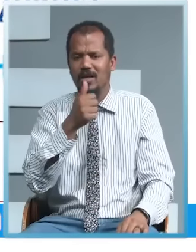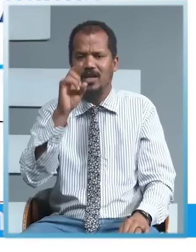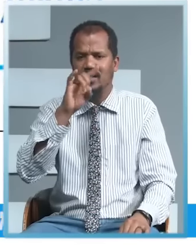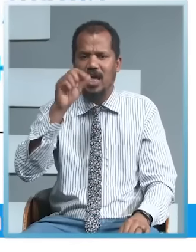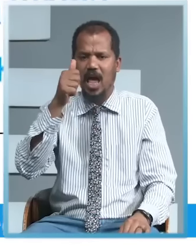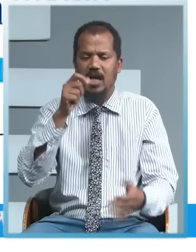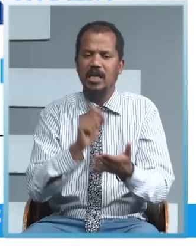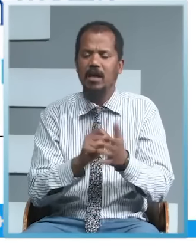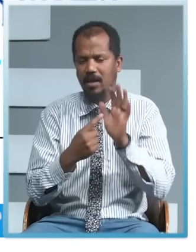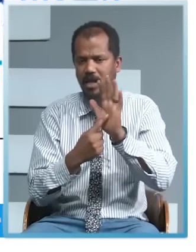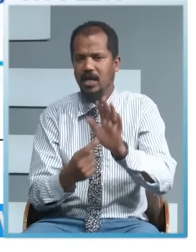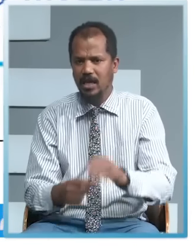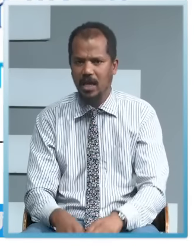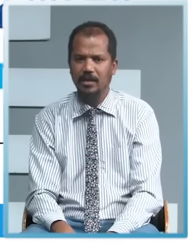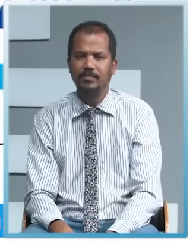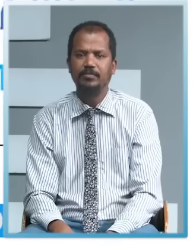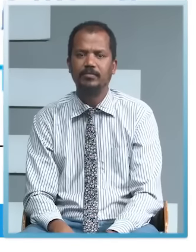ዘገባ ያመላክታል።